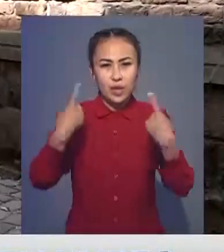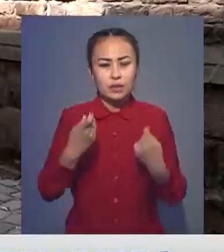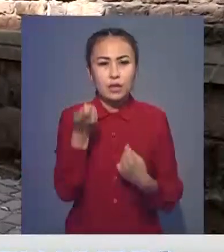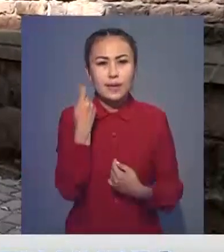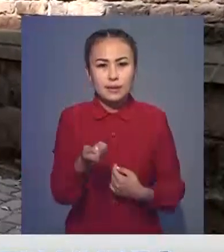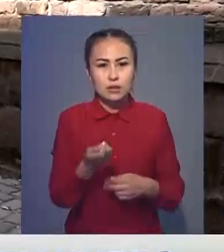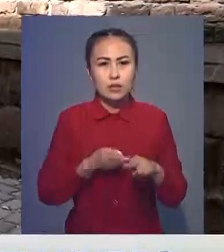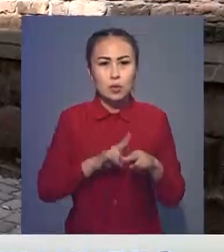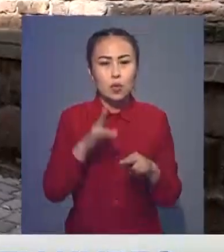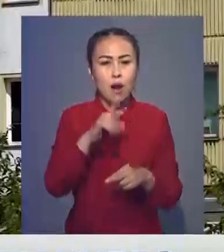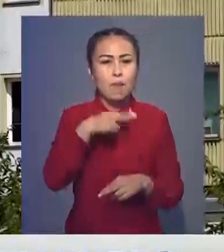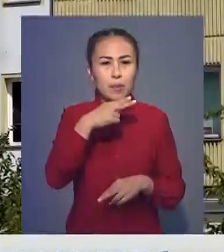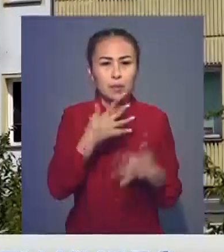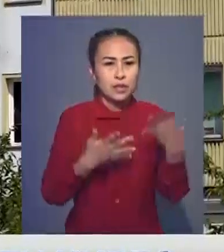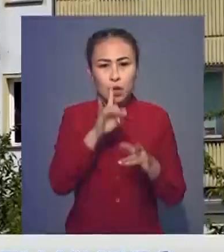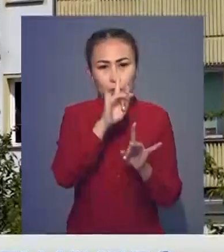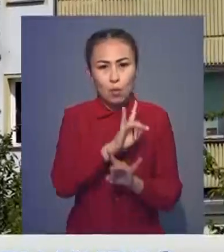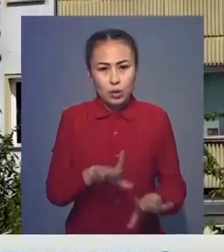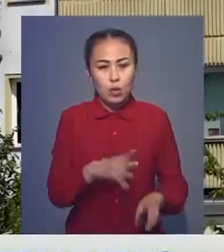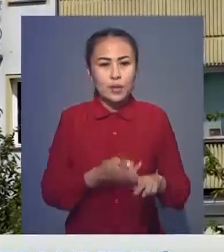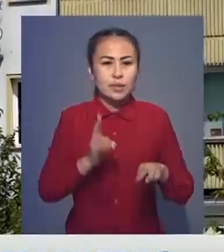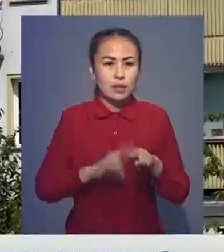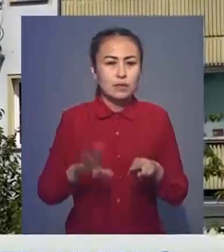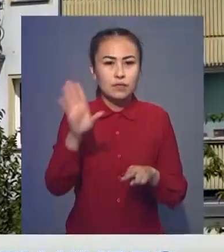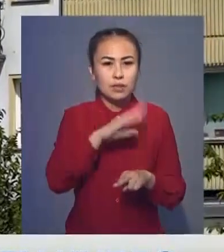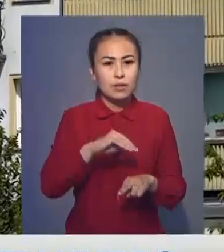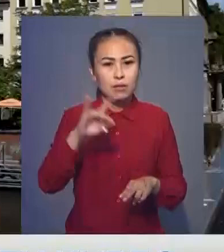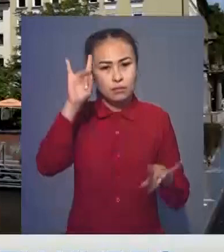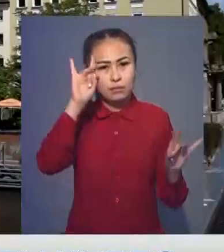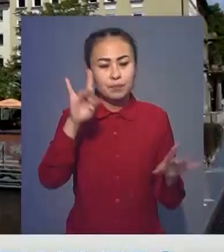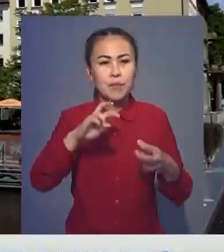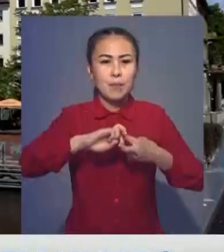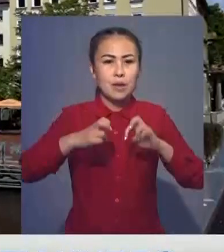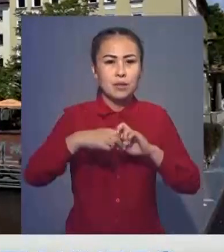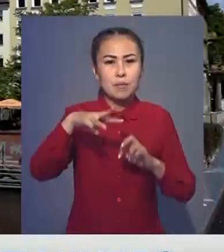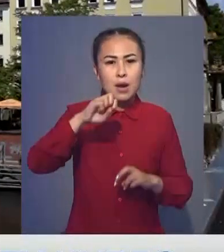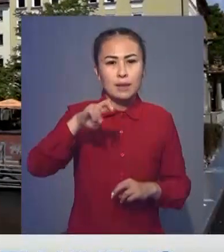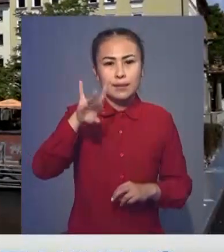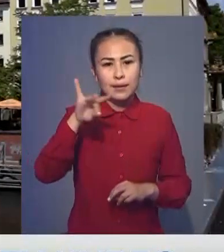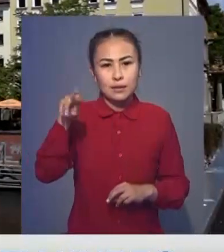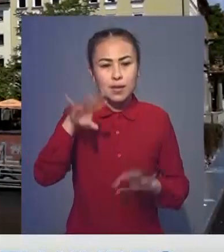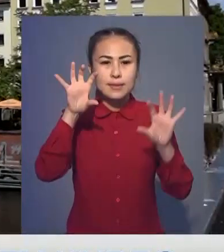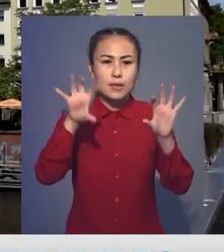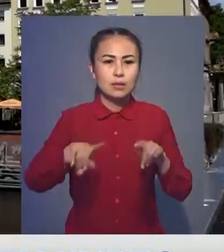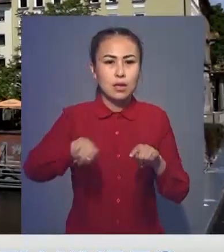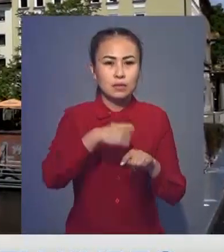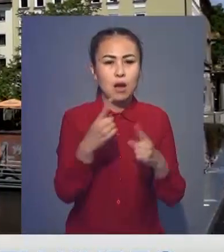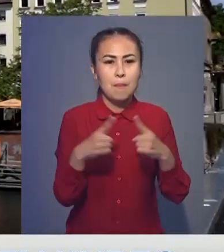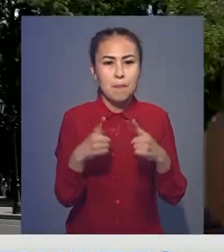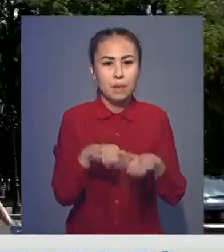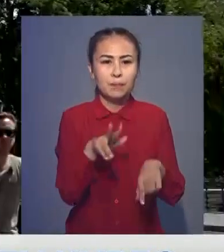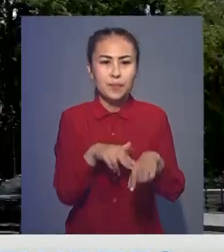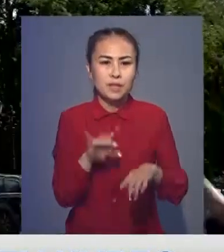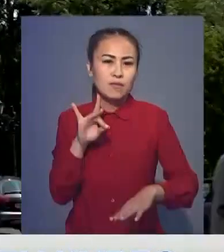арзан. Дегенмен абай болмаса шетелдіктерде қолайсыздыққа тап болуы мүмкін. Мәселен, Мадридте заңсыз жалға алушыларды